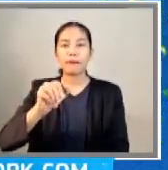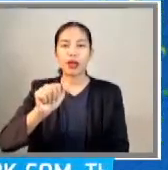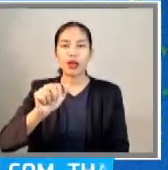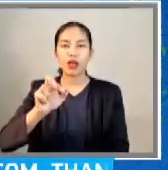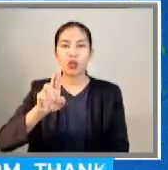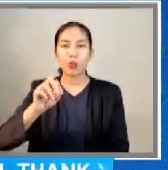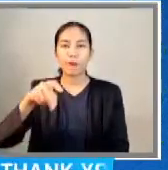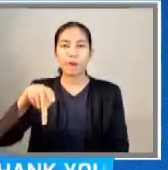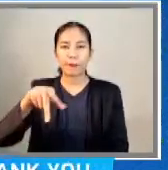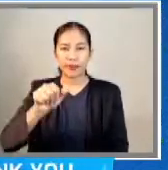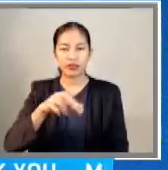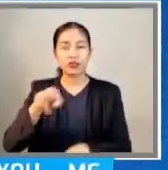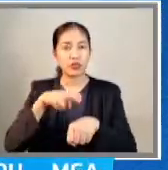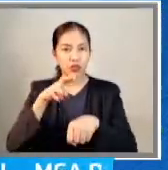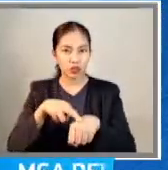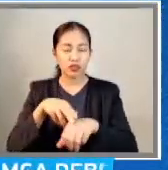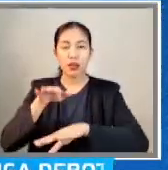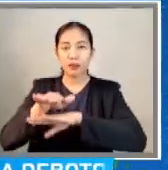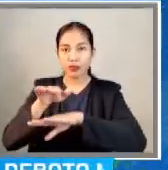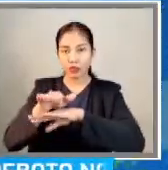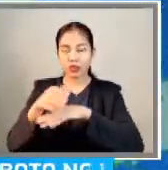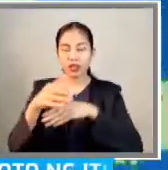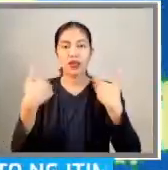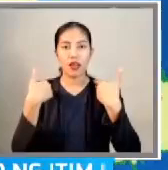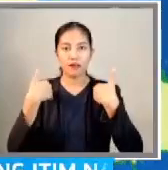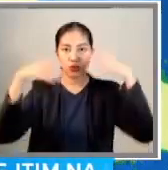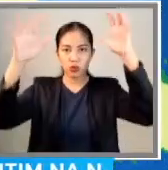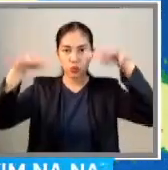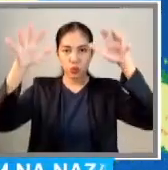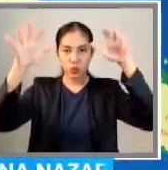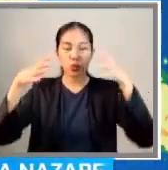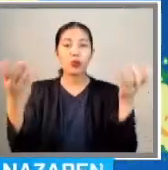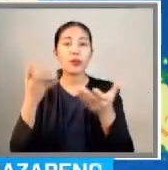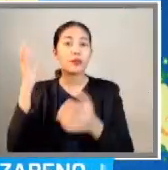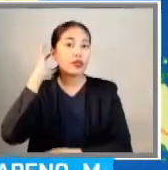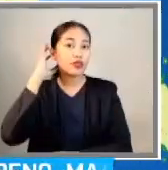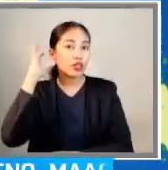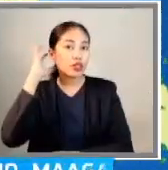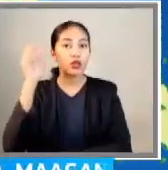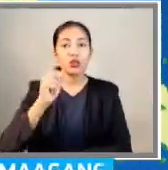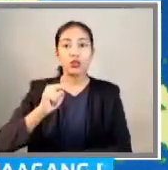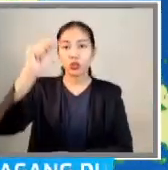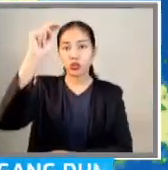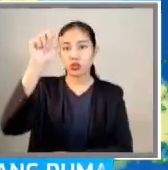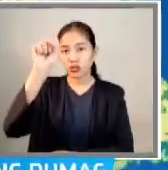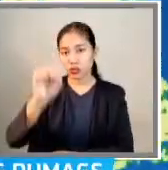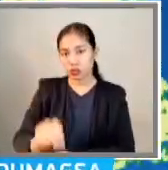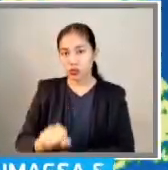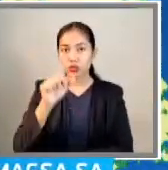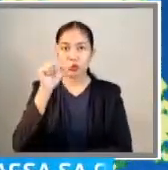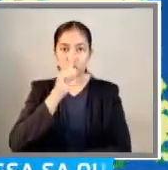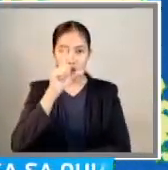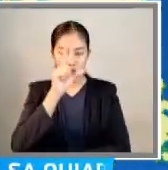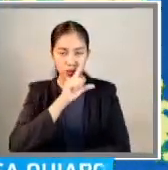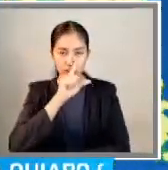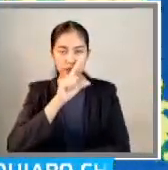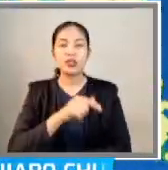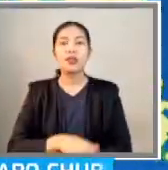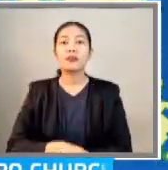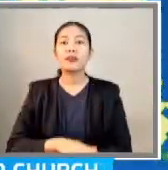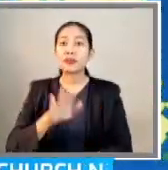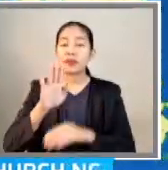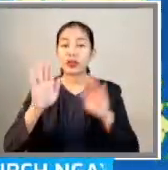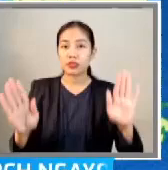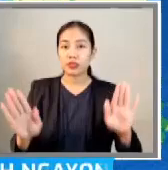na rin po ang ulan sa iba pang bahagi ng Mindanao, Northern at Southern Luzon. Sa Linggo ng umaga, uulanin muli